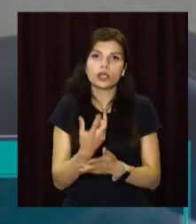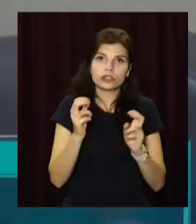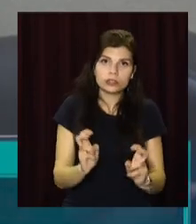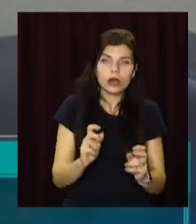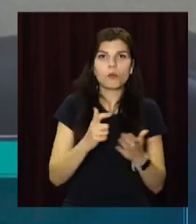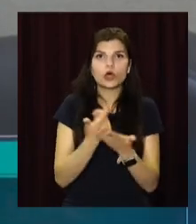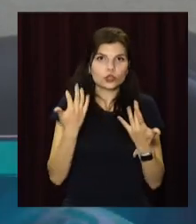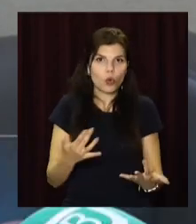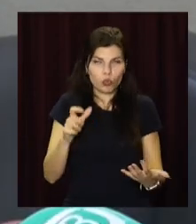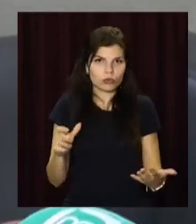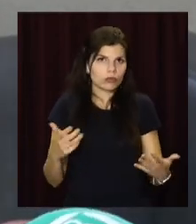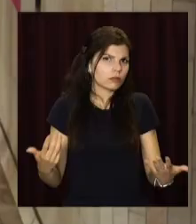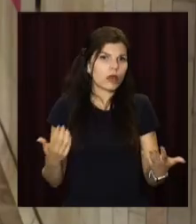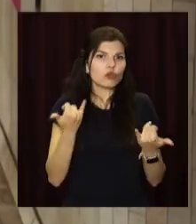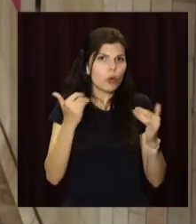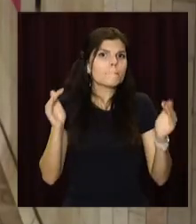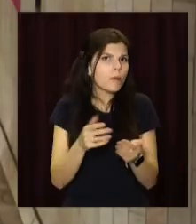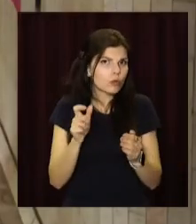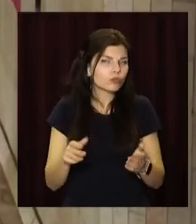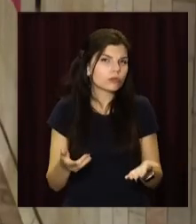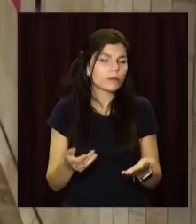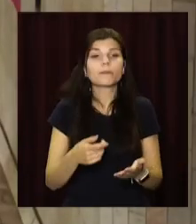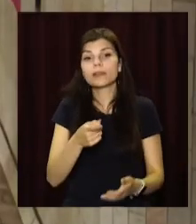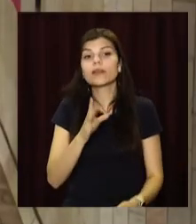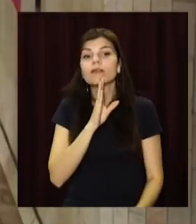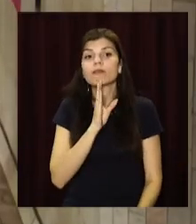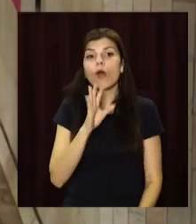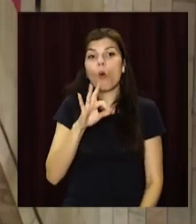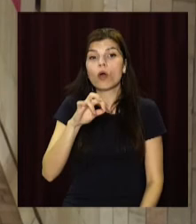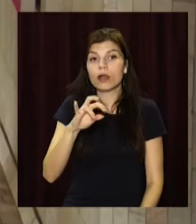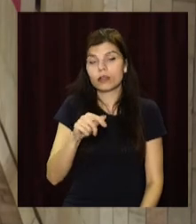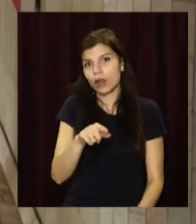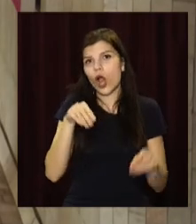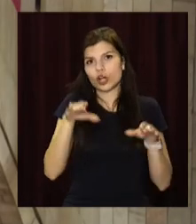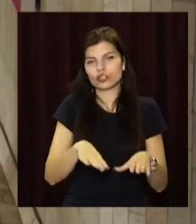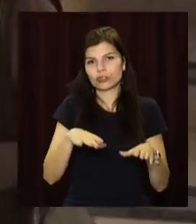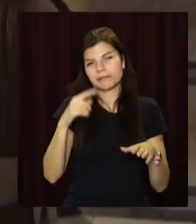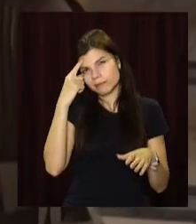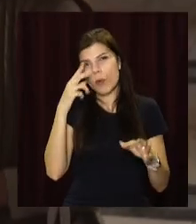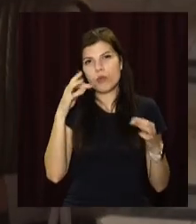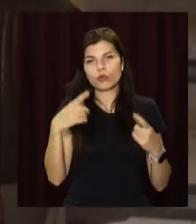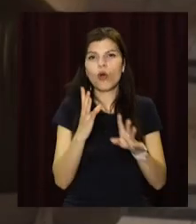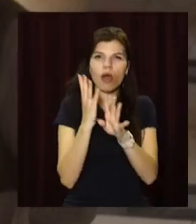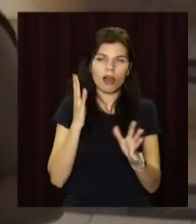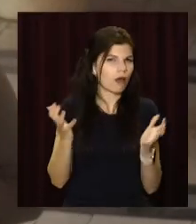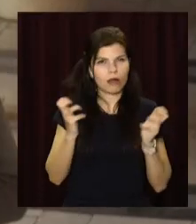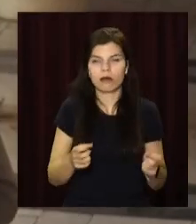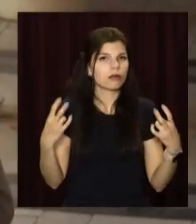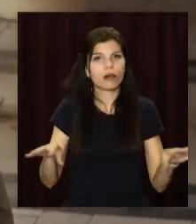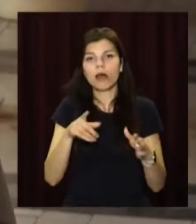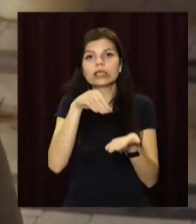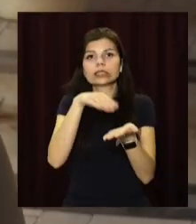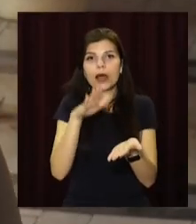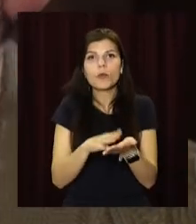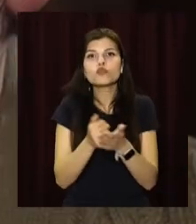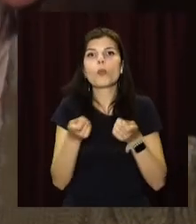знову, скільки людей. Сьогодні хоч менше людей. Олена Сергіївна ж вирішила по-іншому. Аби не витрачати час у чергах, вже записалася на прийом